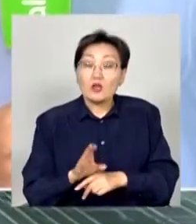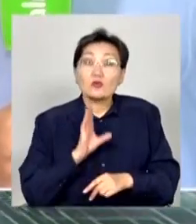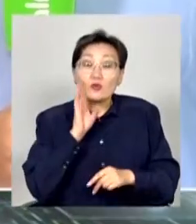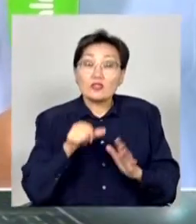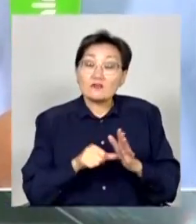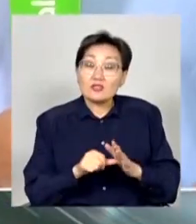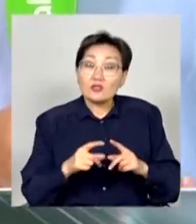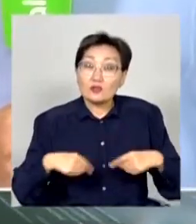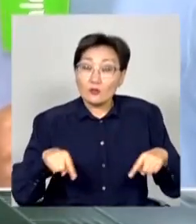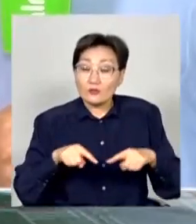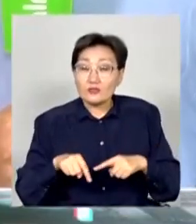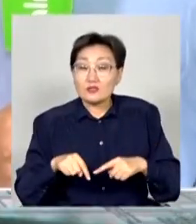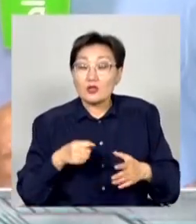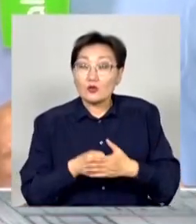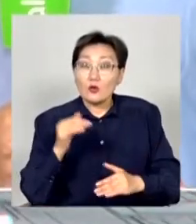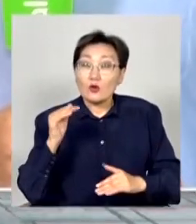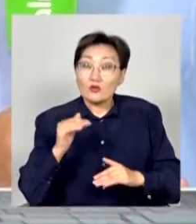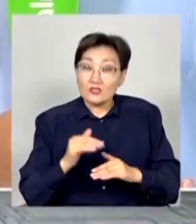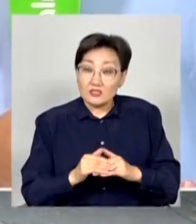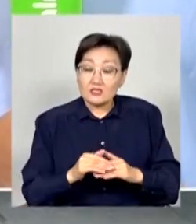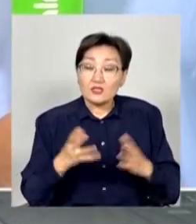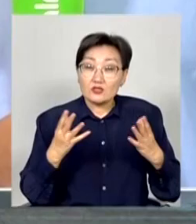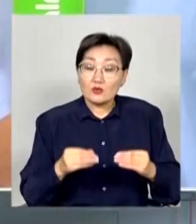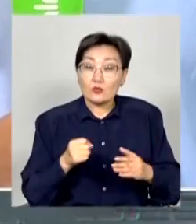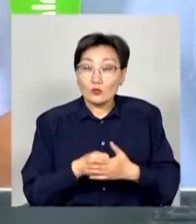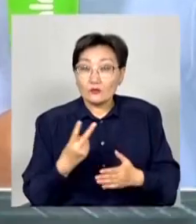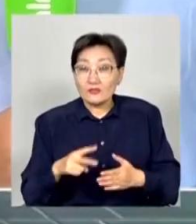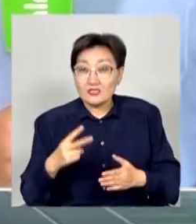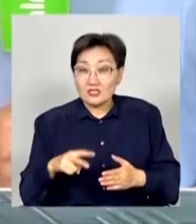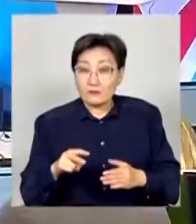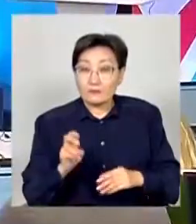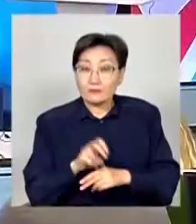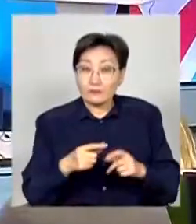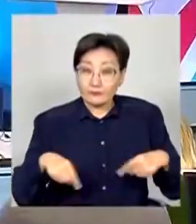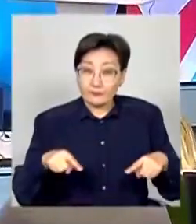6 участков, до конца дня планирует увеличить эту цифру до 20.